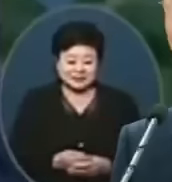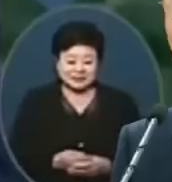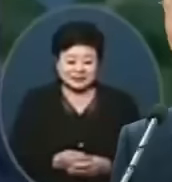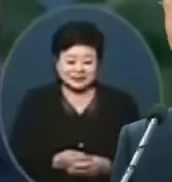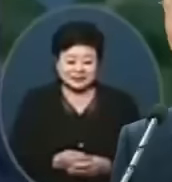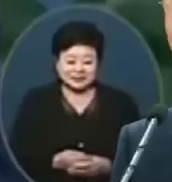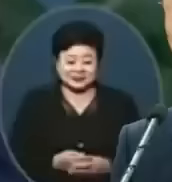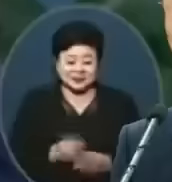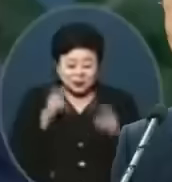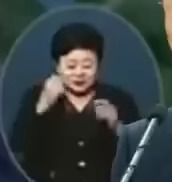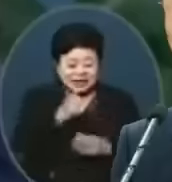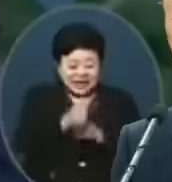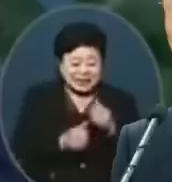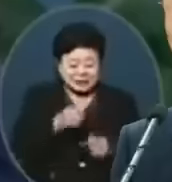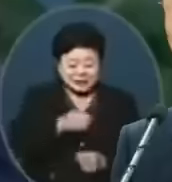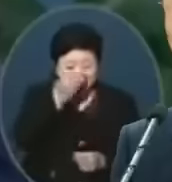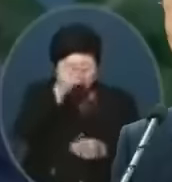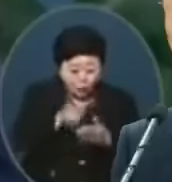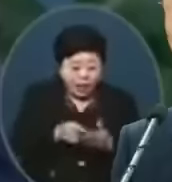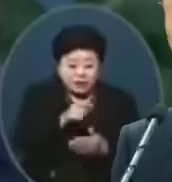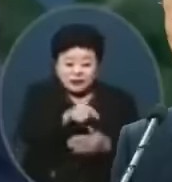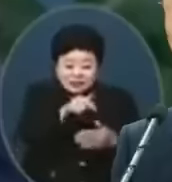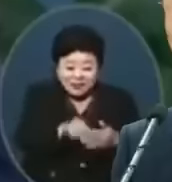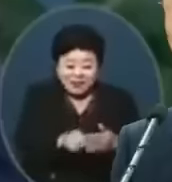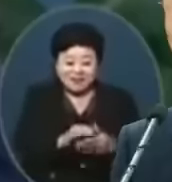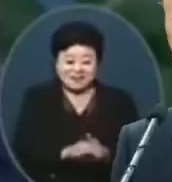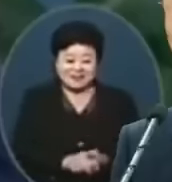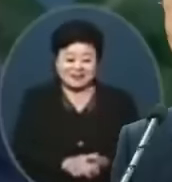우리 오스트리아 하나님의 성회 교회인데